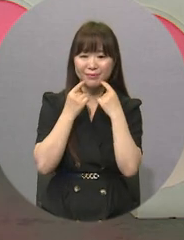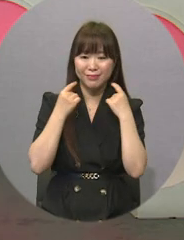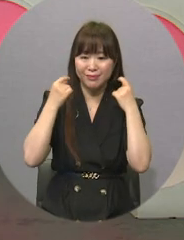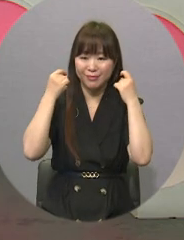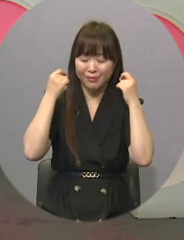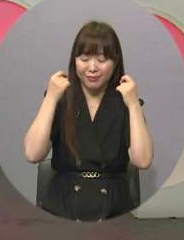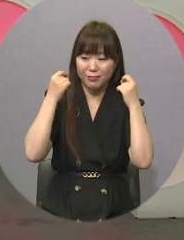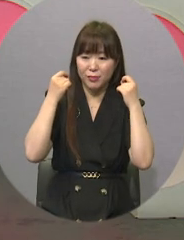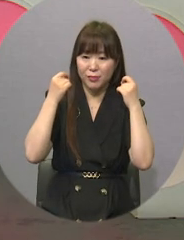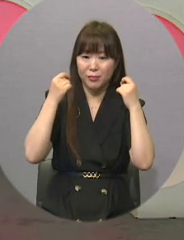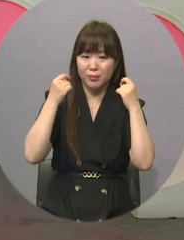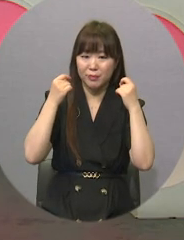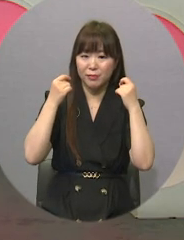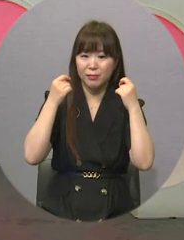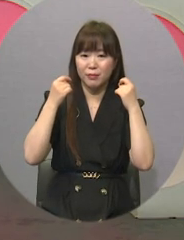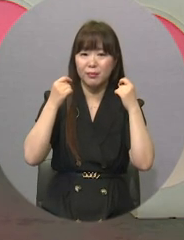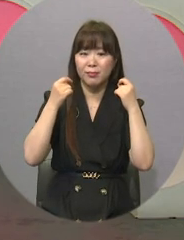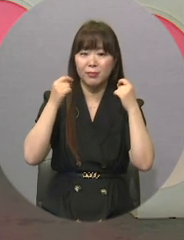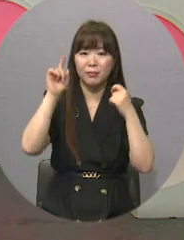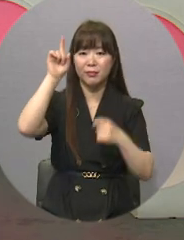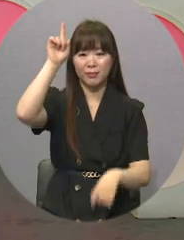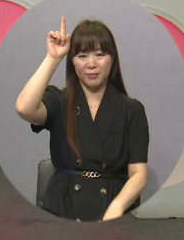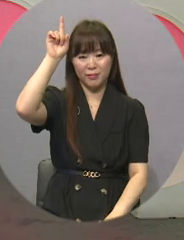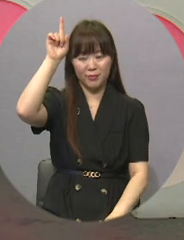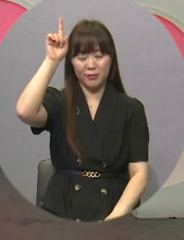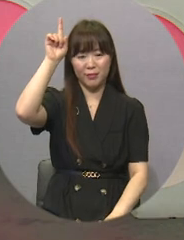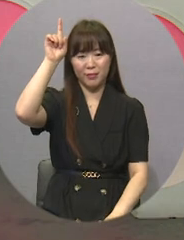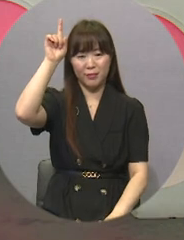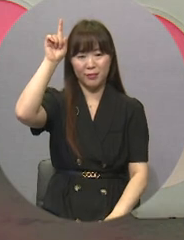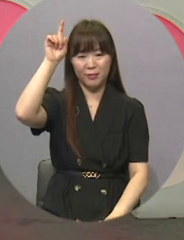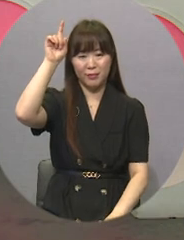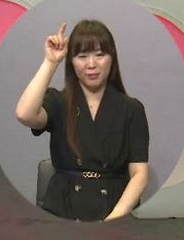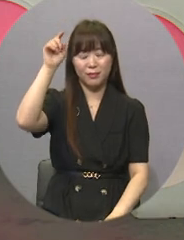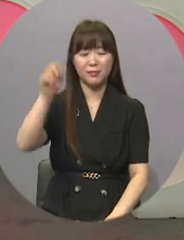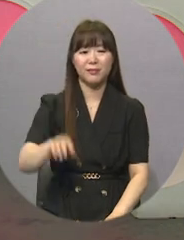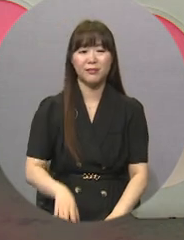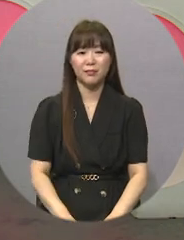우선 웃으시며 손으로 하늘을 가리켰습니다. 어떡해.